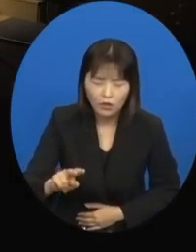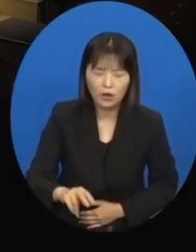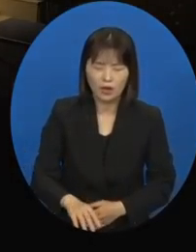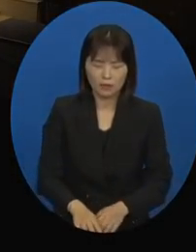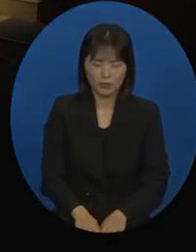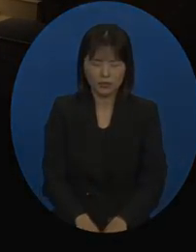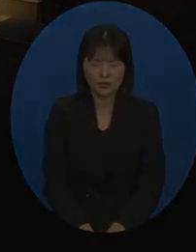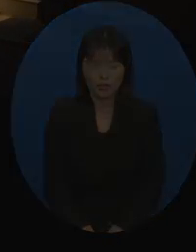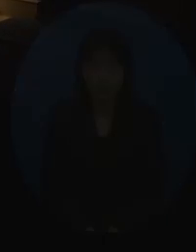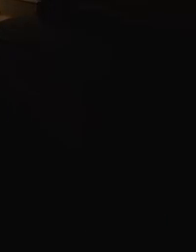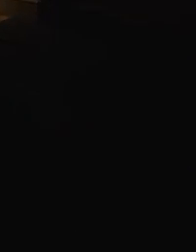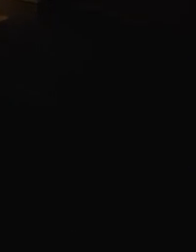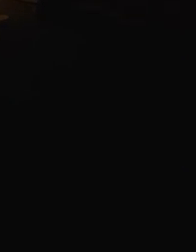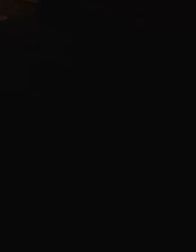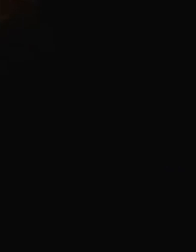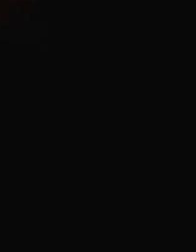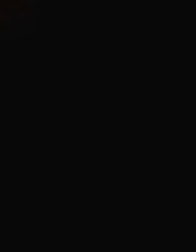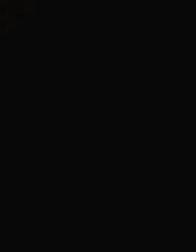우리가